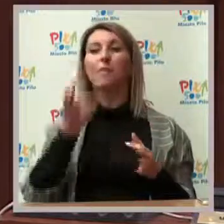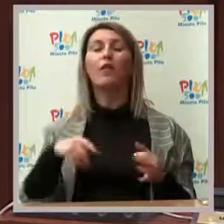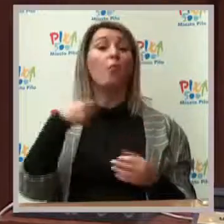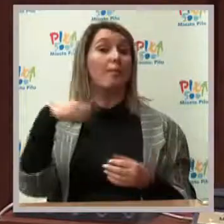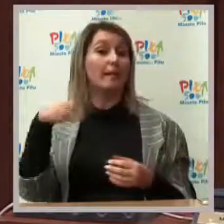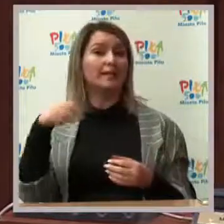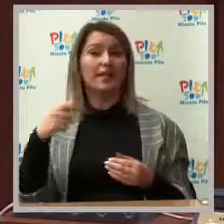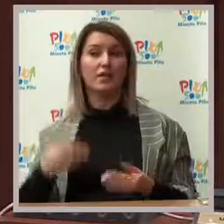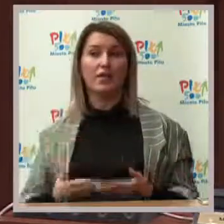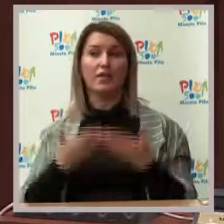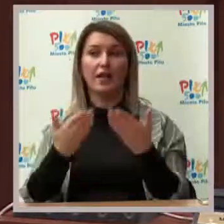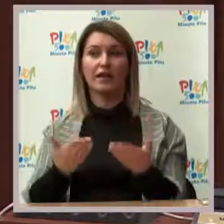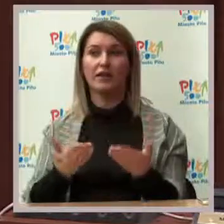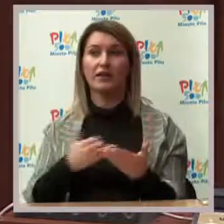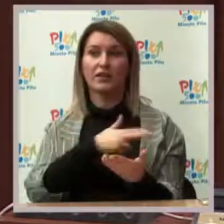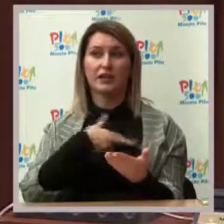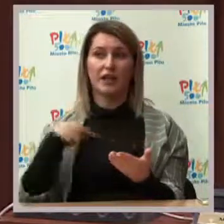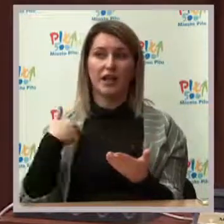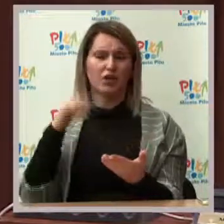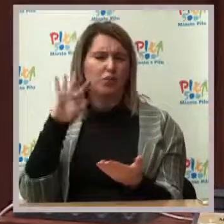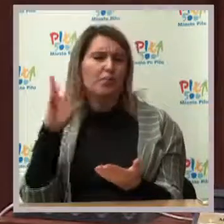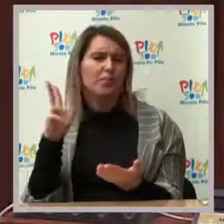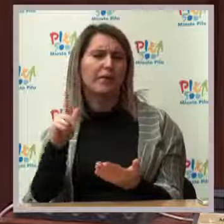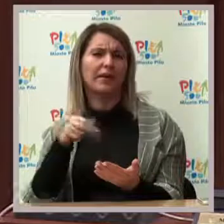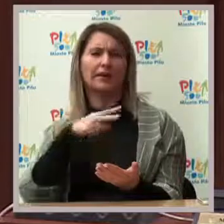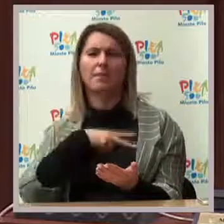prezydentowi wręczyć nasz piękny medal